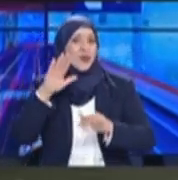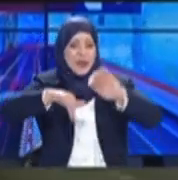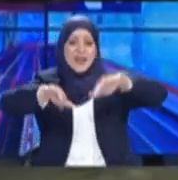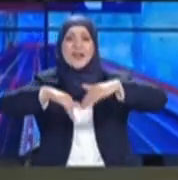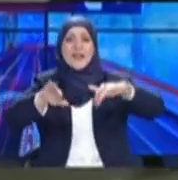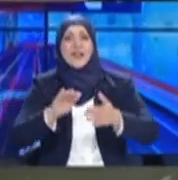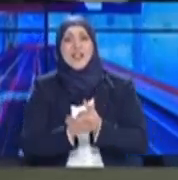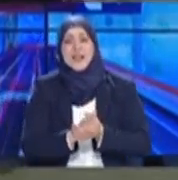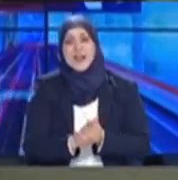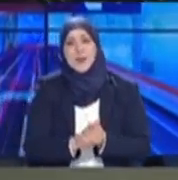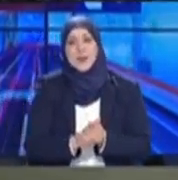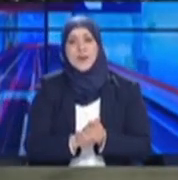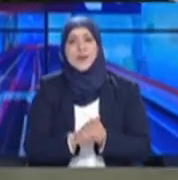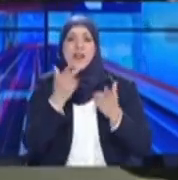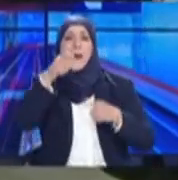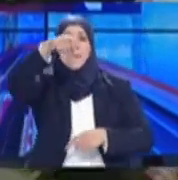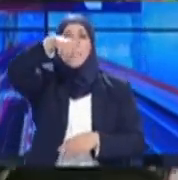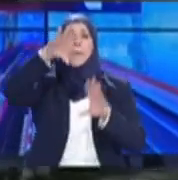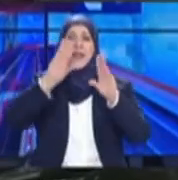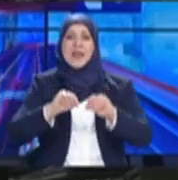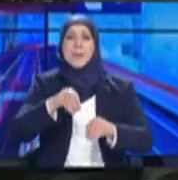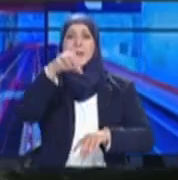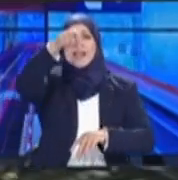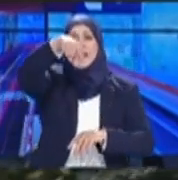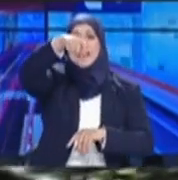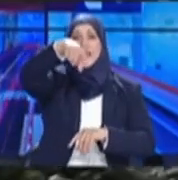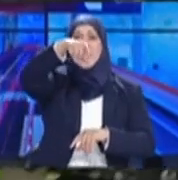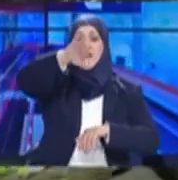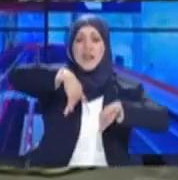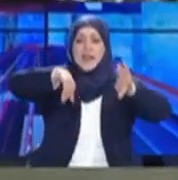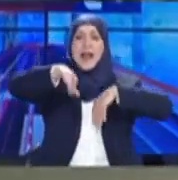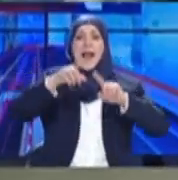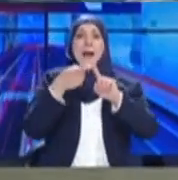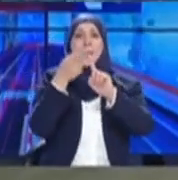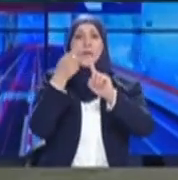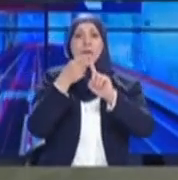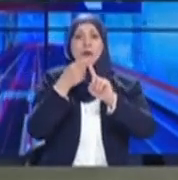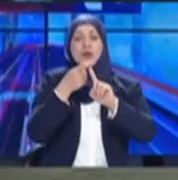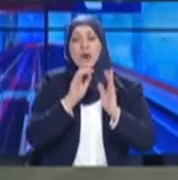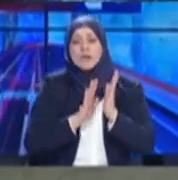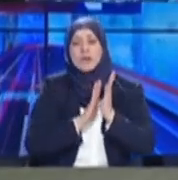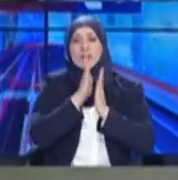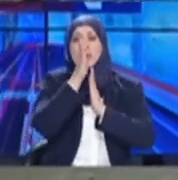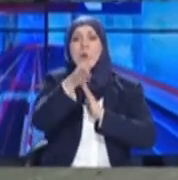هنا في ال في اه الطريق الرئيسي المؤدي لوسط العاصمه هذه